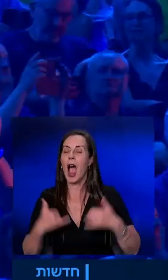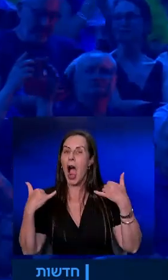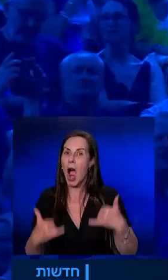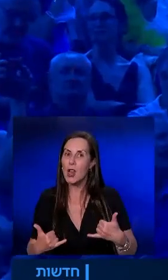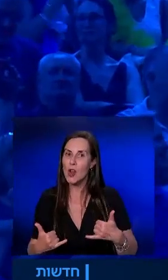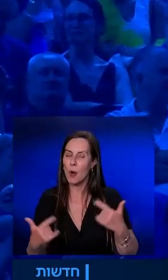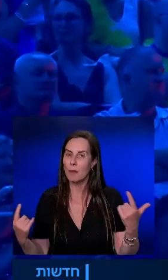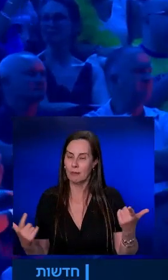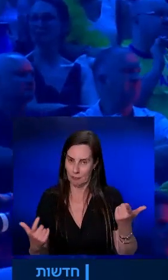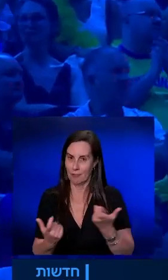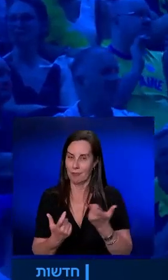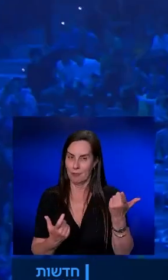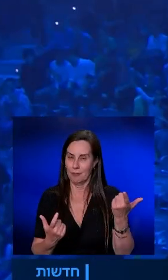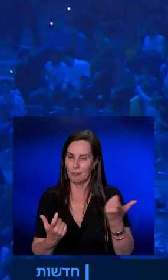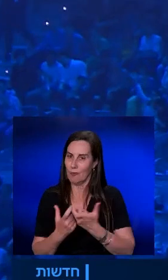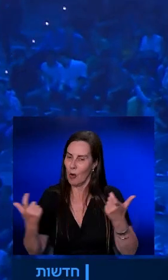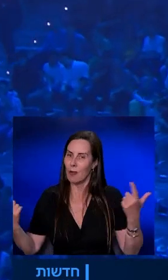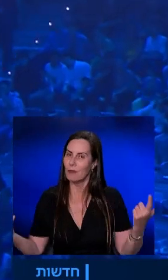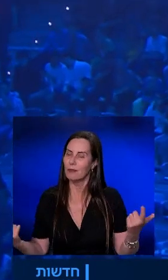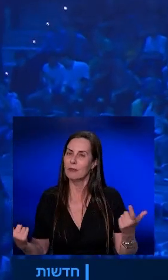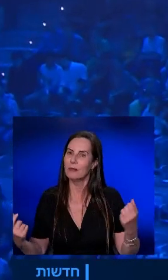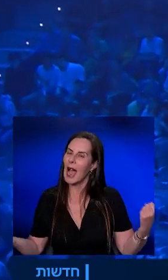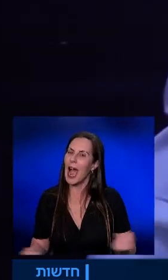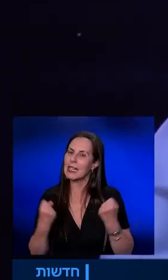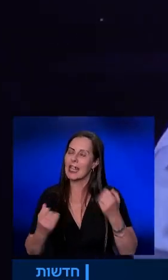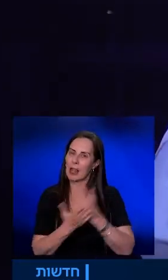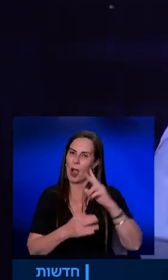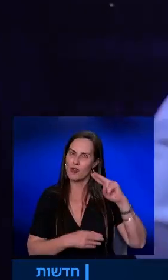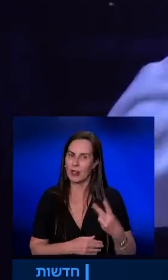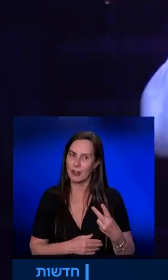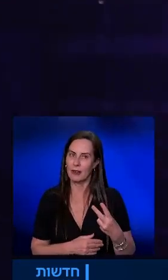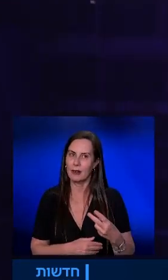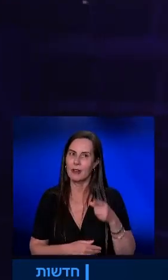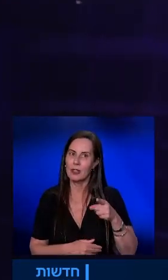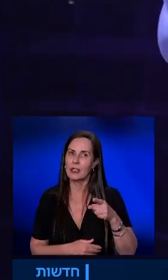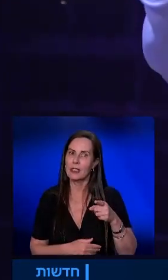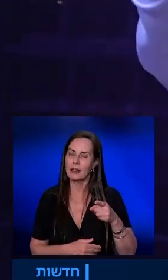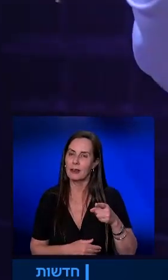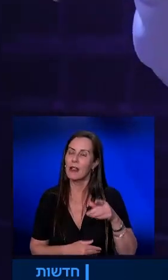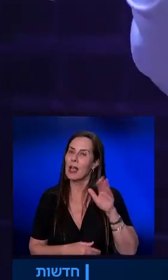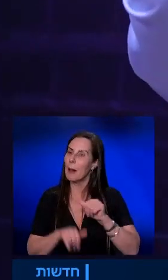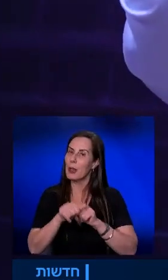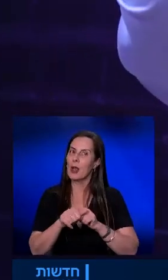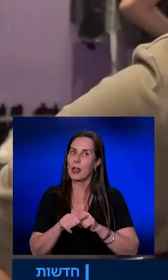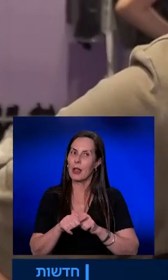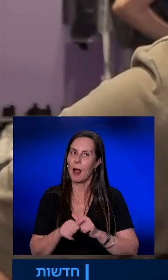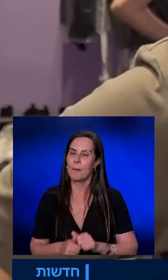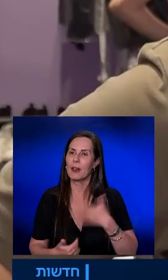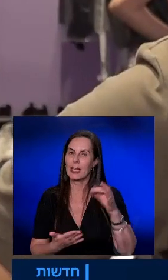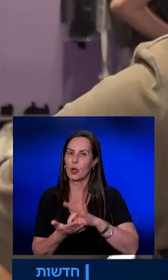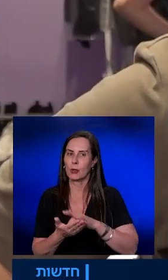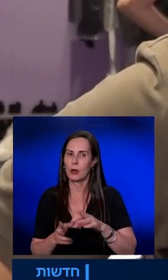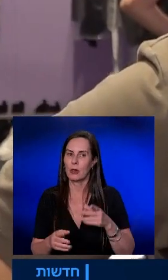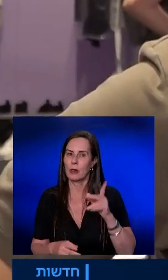באולם הפעלה אולימפיקו חזרת השופטים לחצי הגמר השני, המשמשת לגיבוי וגם לניקוד המתמודדים. אי אפשר לא